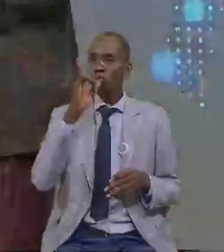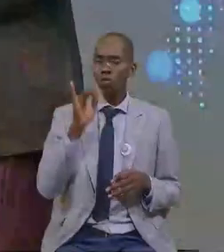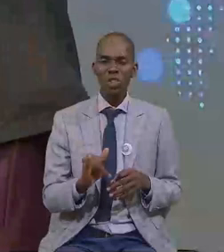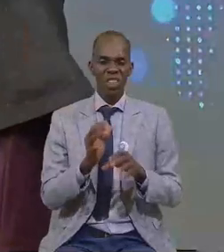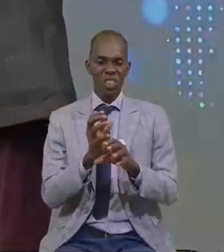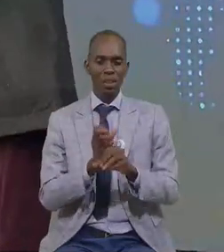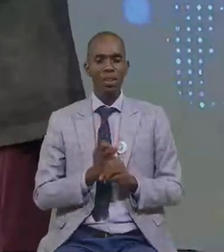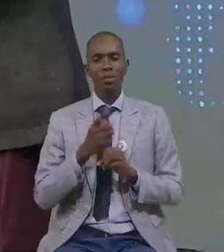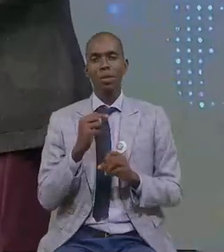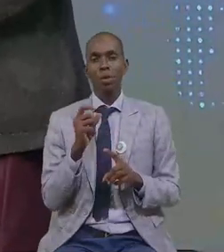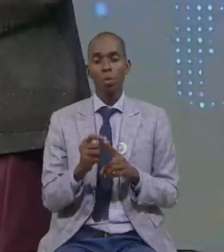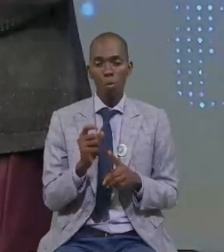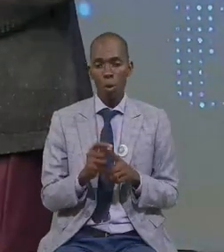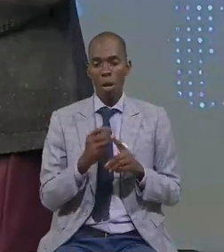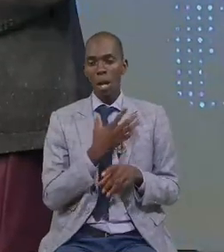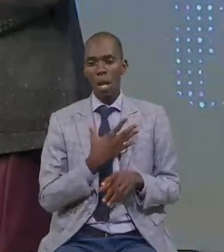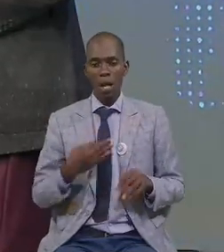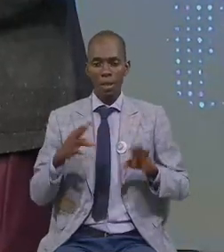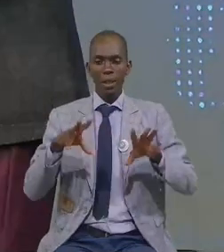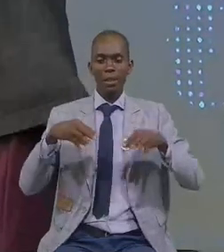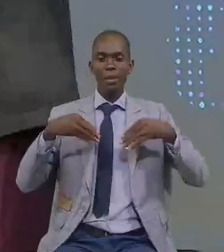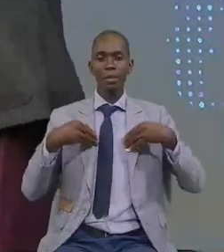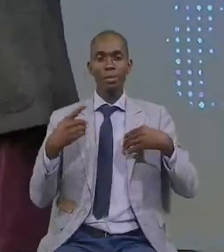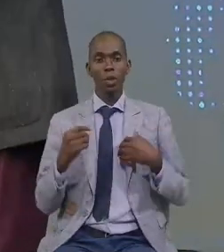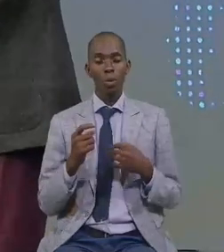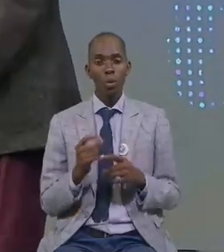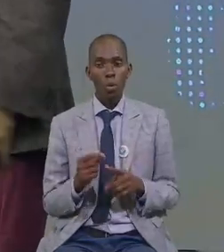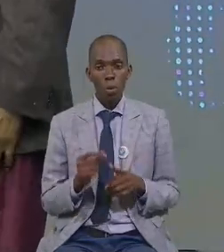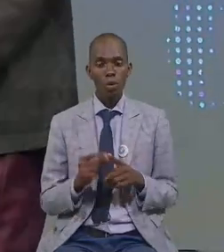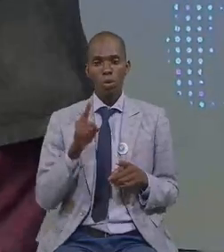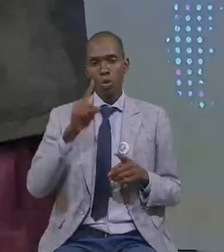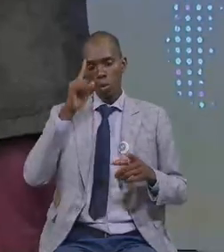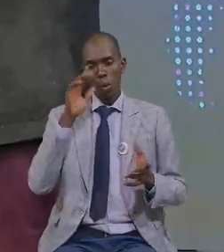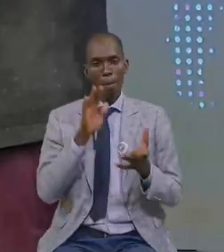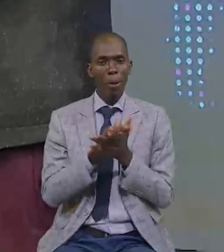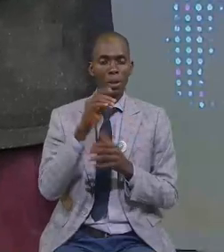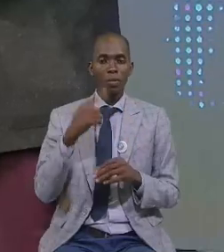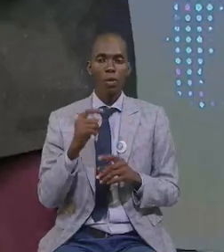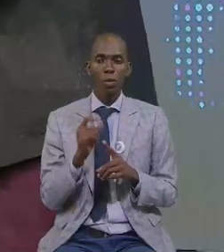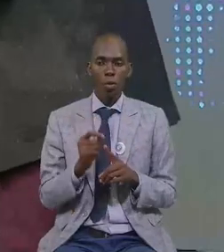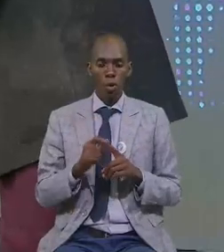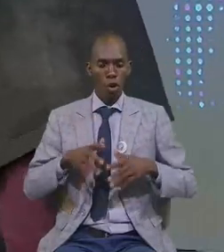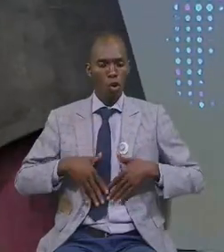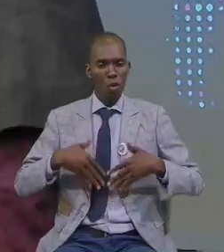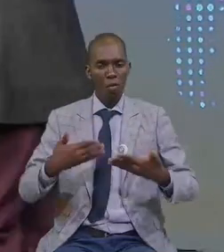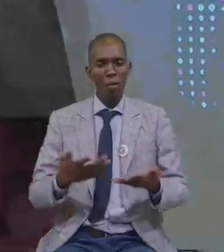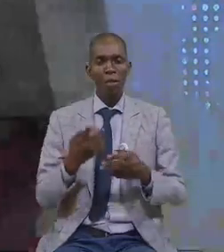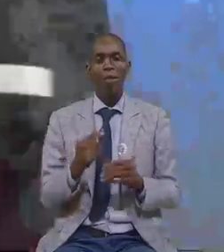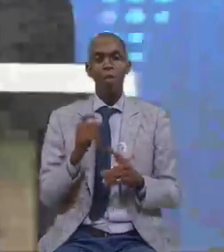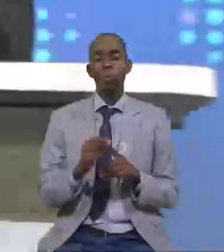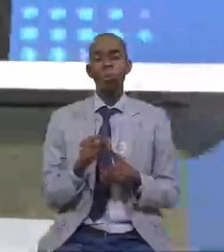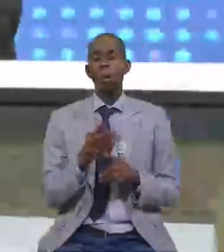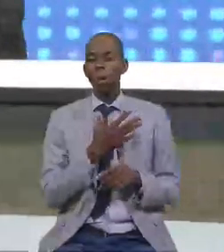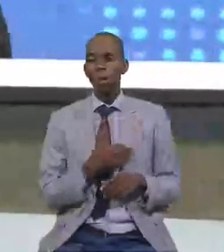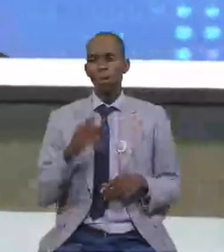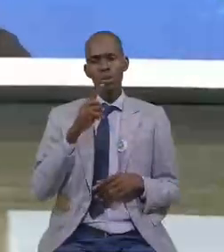parole, si vous acceptez la parole, si vous croyez cette parole, si vous confessez la parole et vous